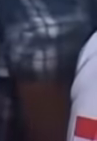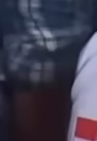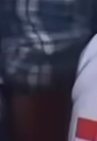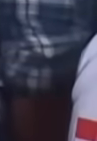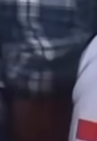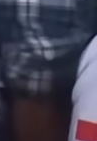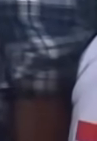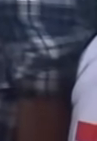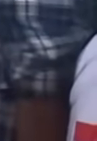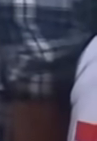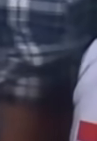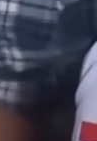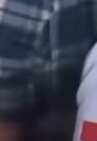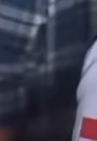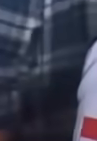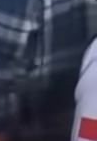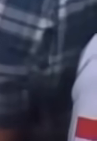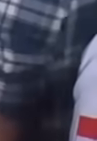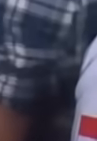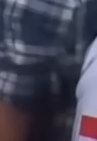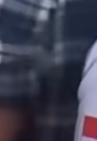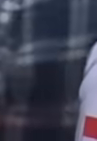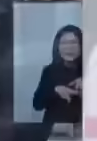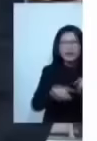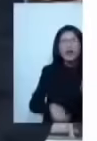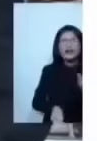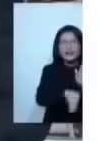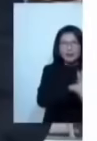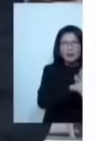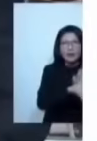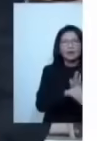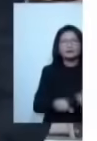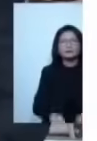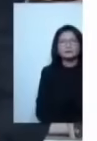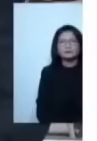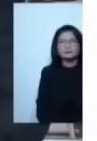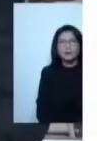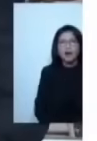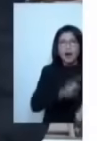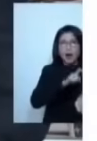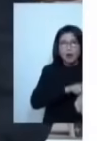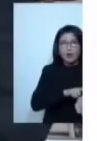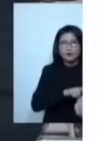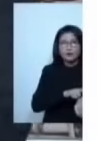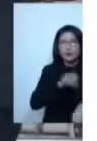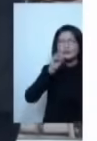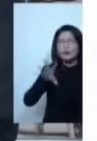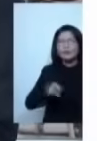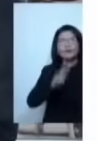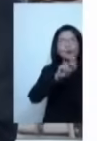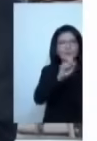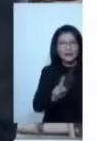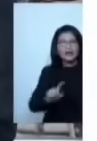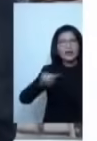pemaparan Visi dan juga misi 4 menit kemudian memasuki segmen 2 ini para capres menjawab pertanyaan dari panelis